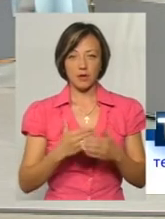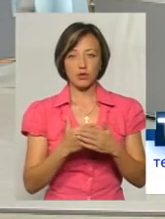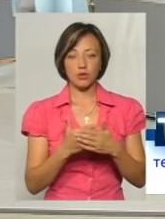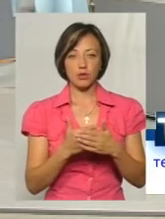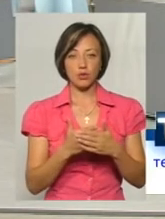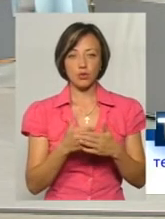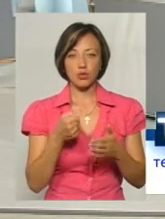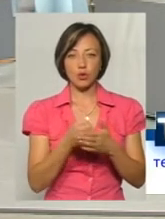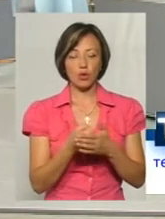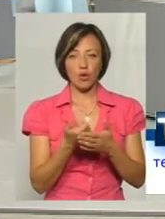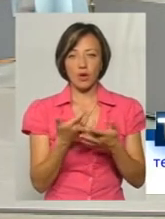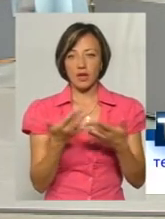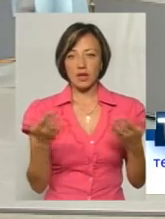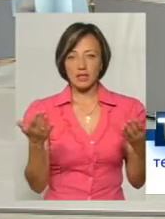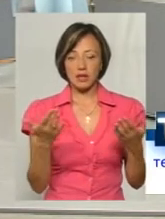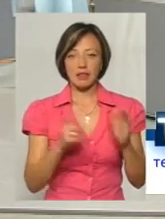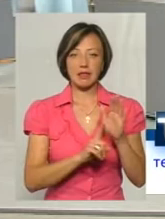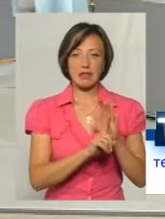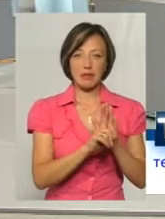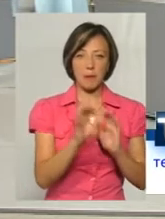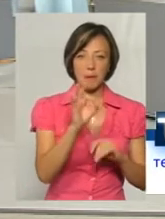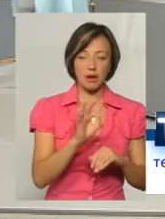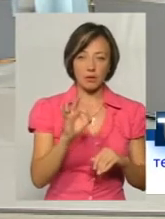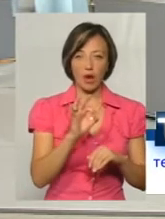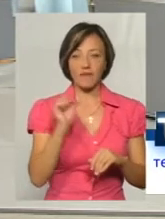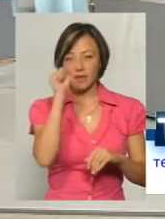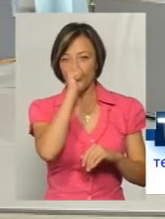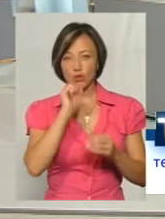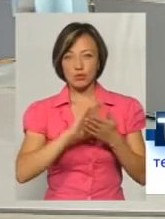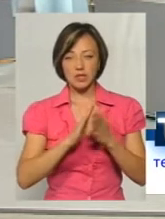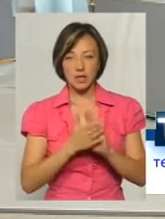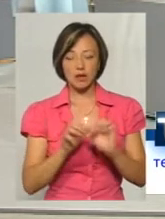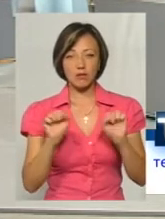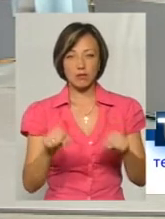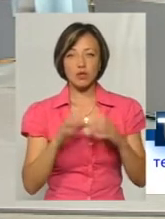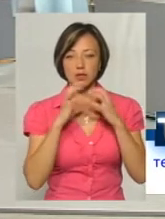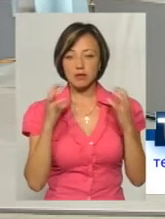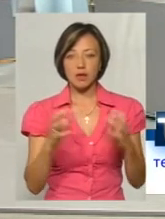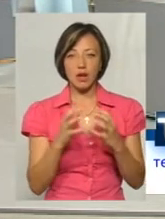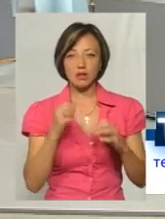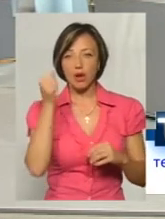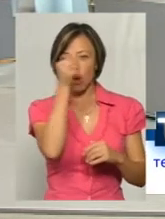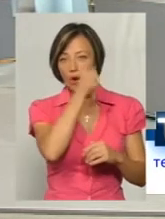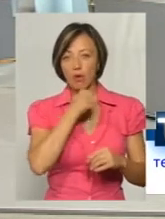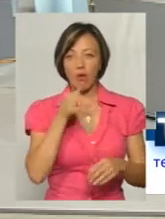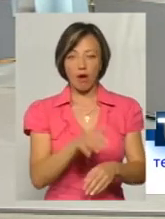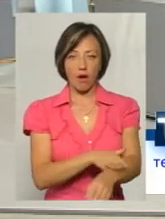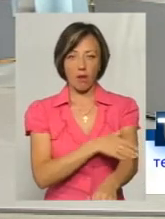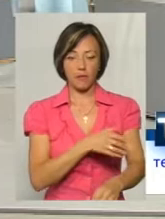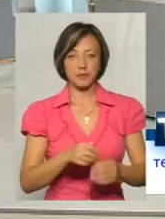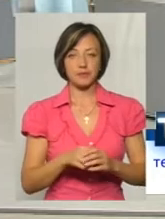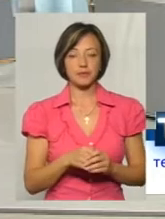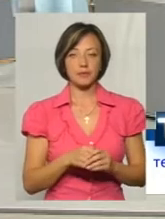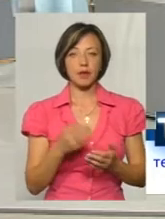pH середовища, так і до температурного. В замороженому стані він може зберігатися роками.